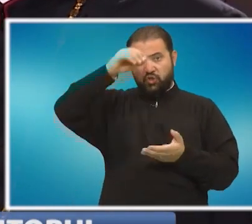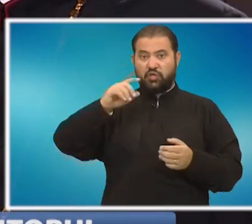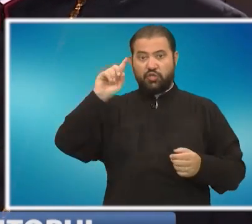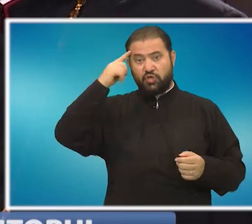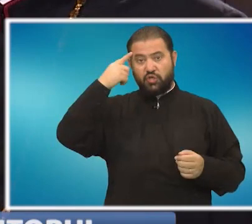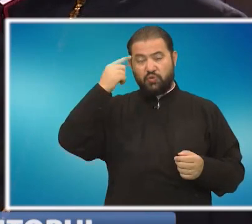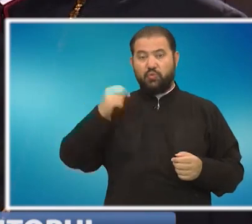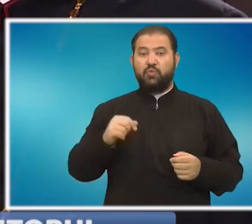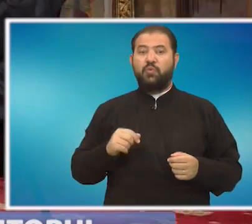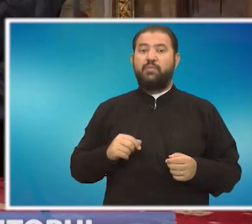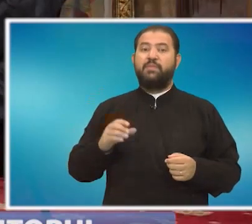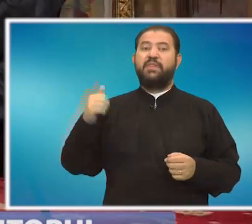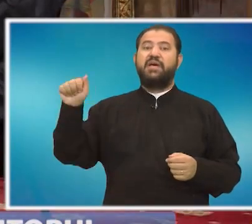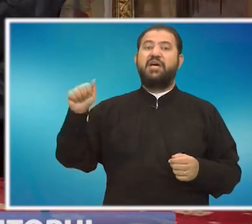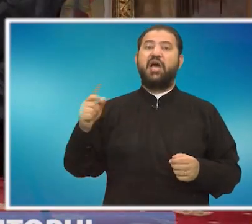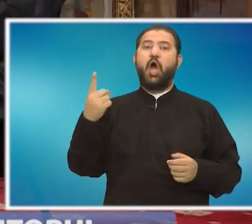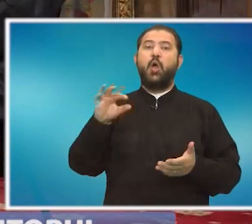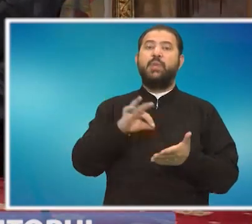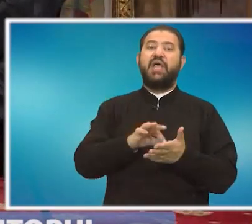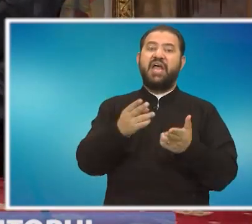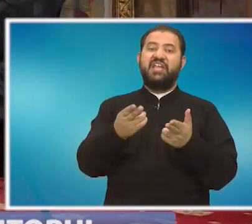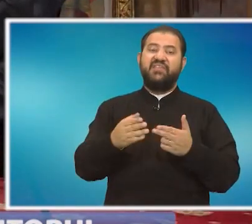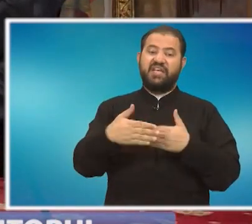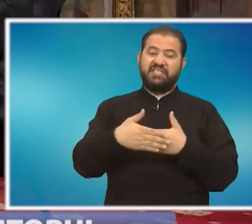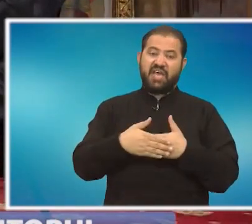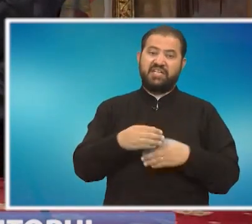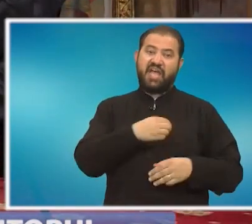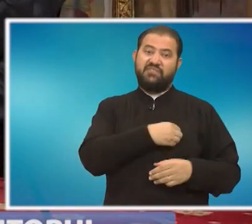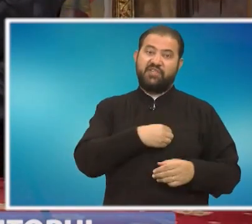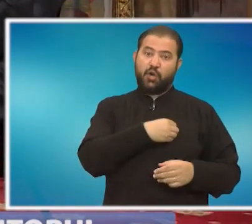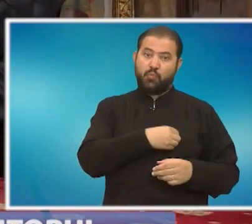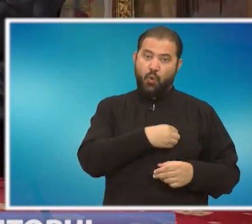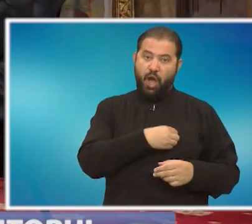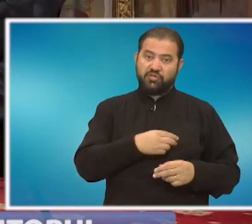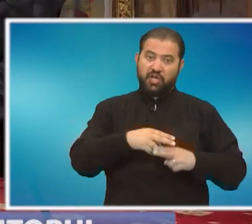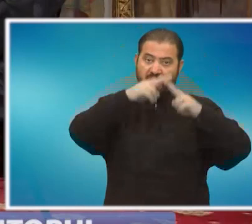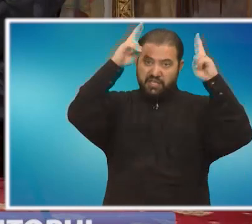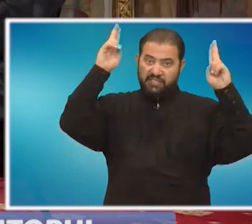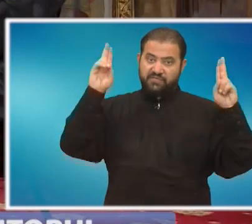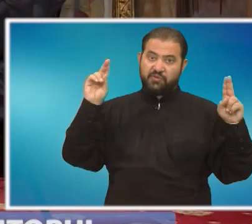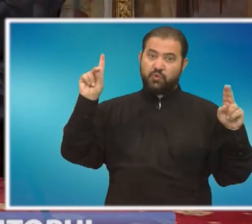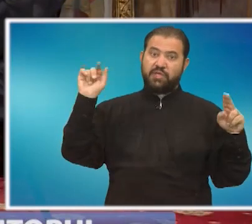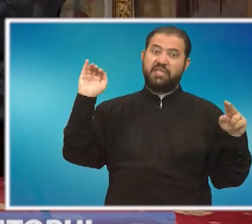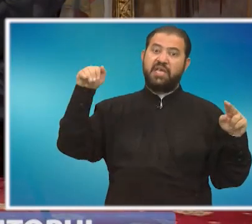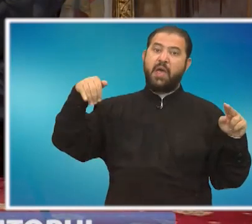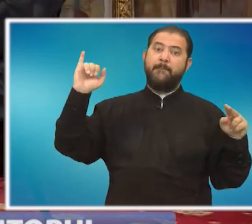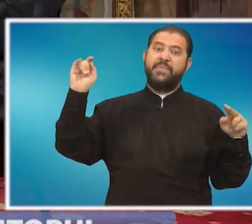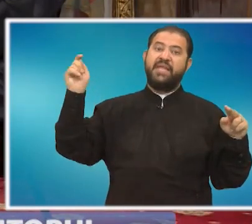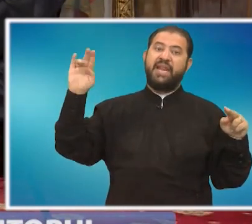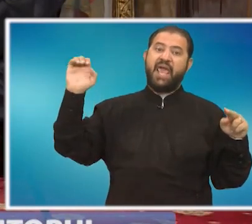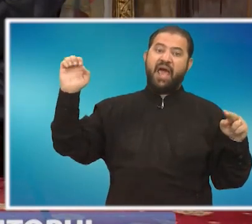și catehizați știu că odată ajunși în fața sfintelor